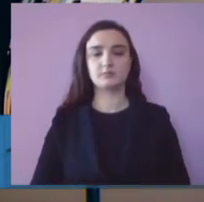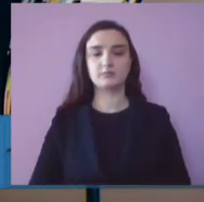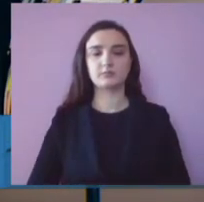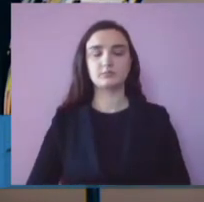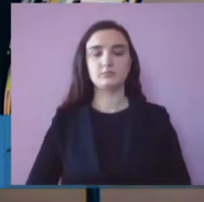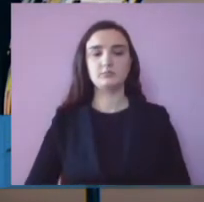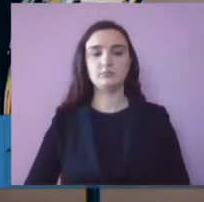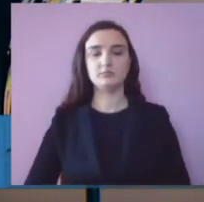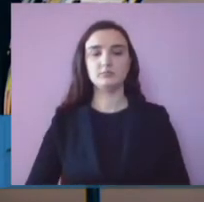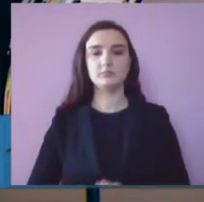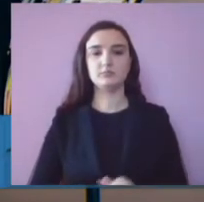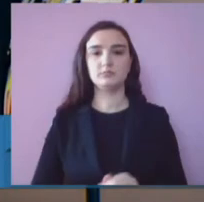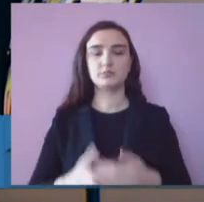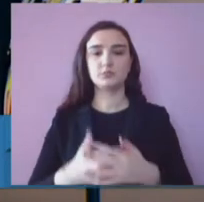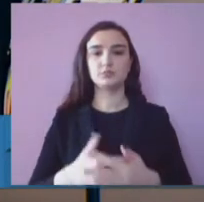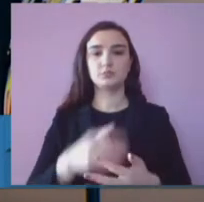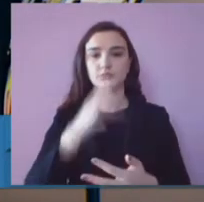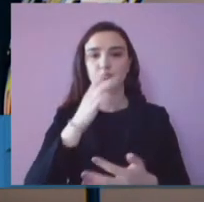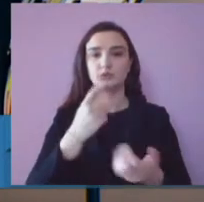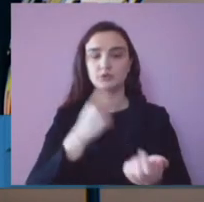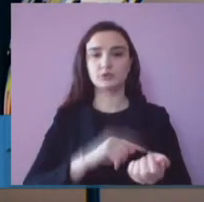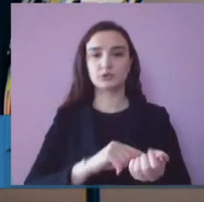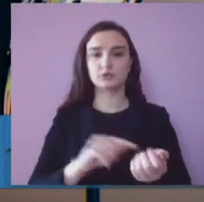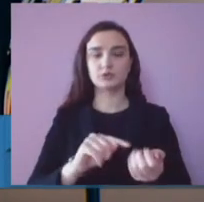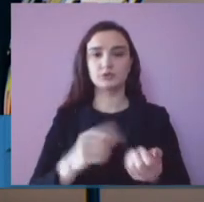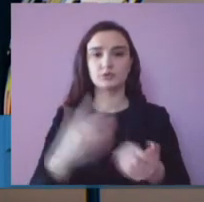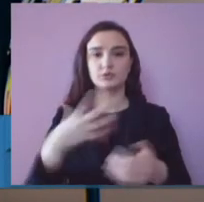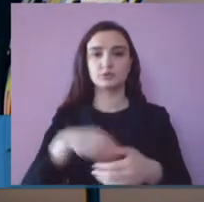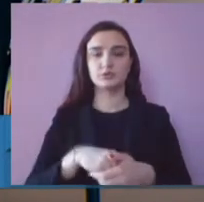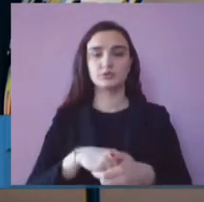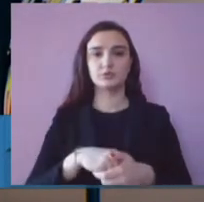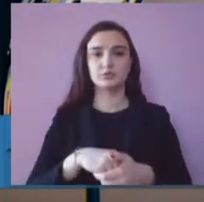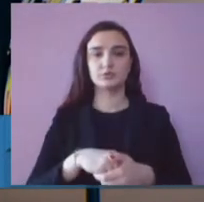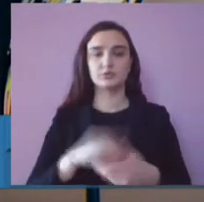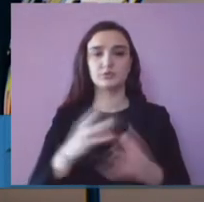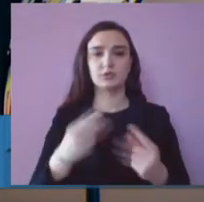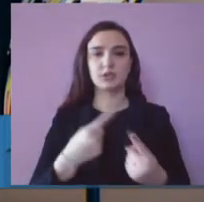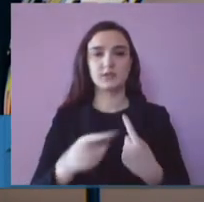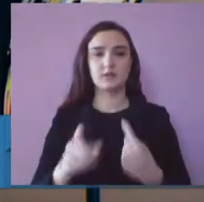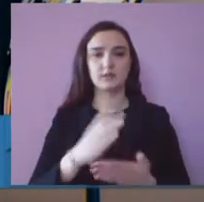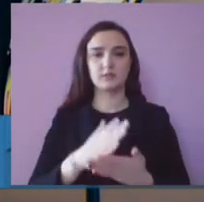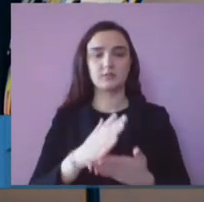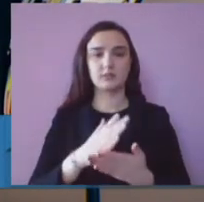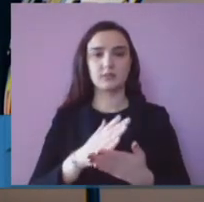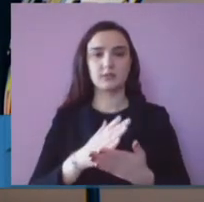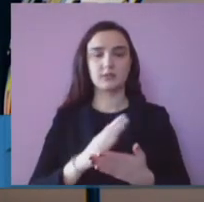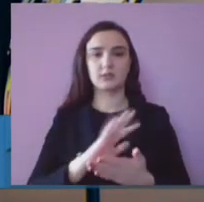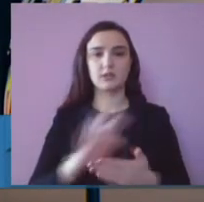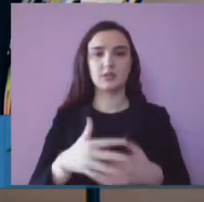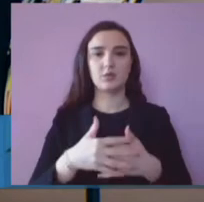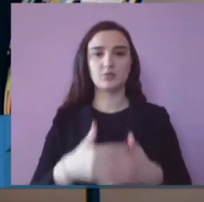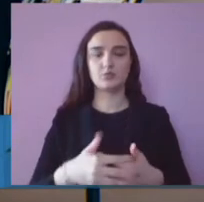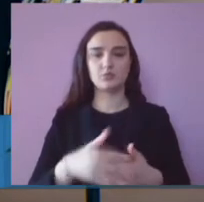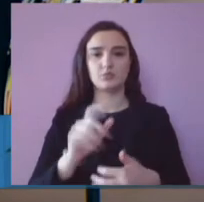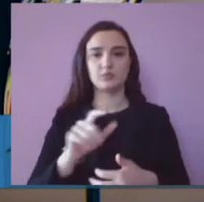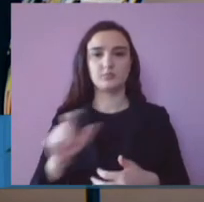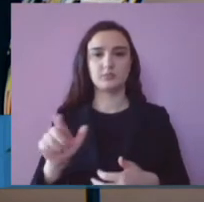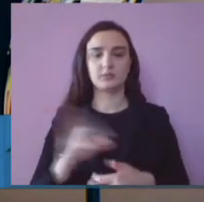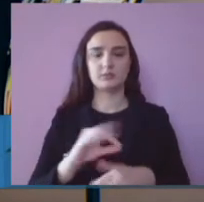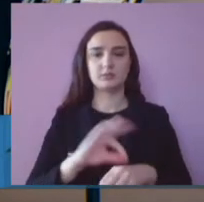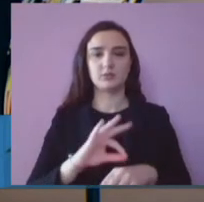დროს სისხლში გლუკოზის დონის შეფასების კრიტერიუმი განსხვავდება არაორსულების